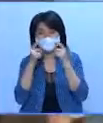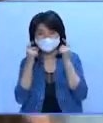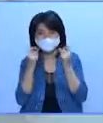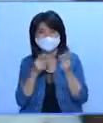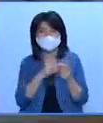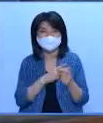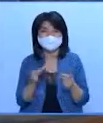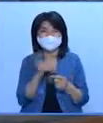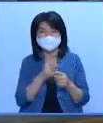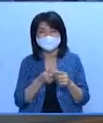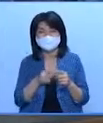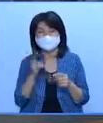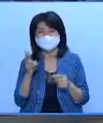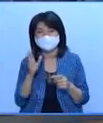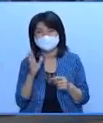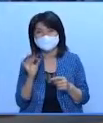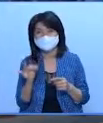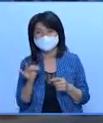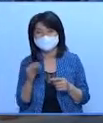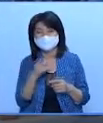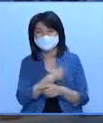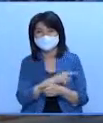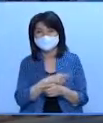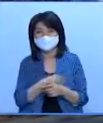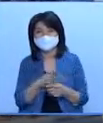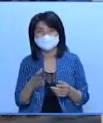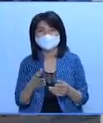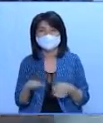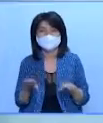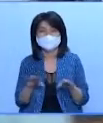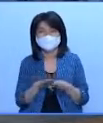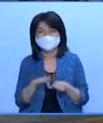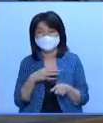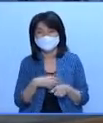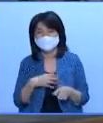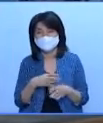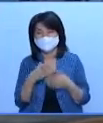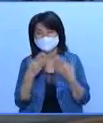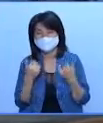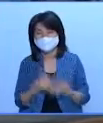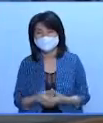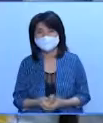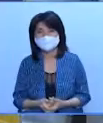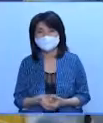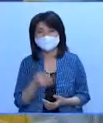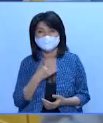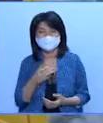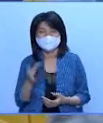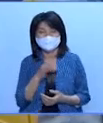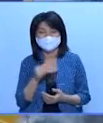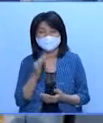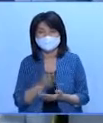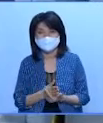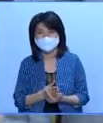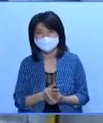қорғаныш құралдары кви табылған науқастан медицина қызметкерлерінің оқшаулануын қажет етпейді. Мы всем оснащены, у нас все есть. Біз